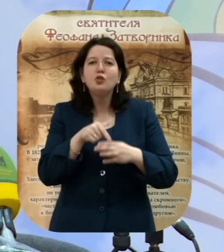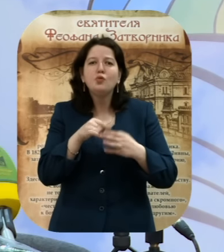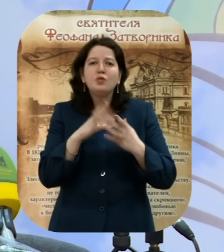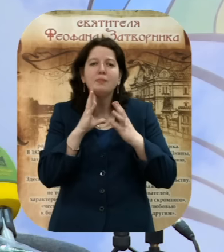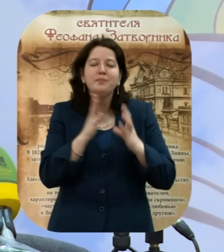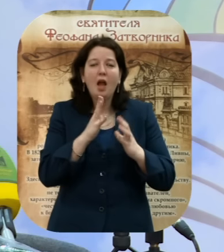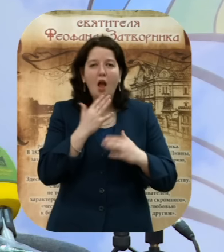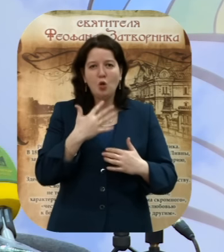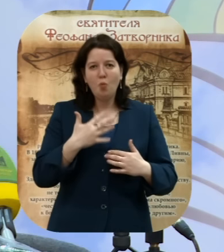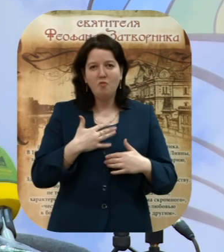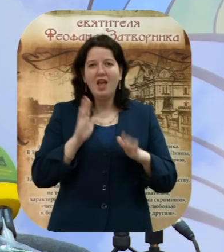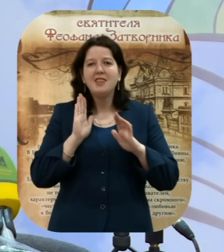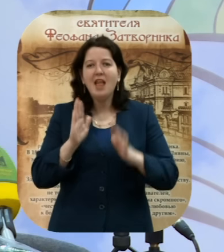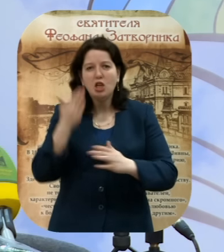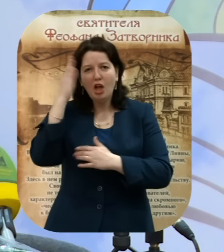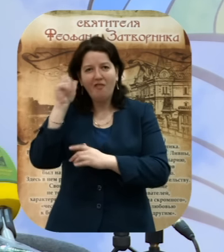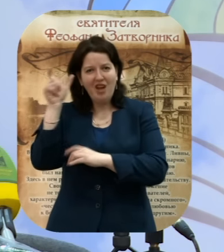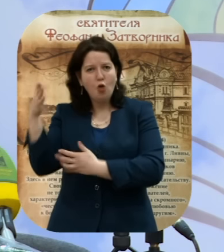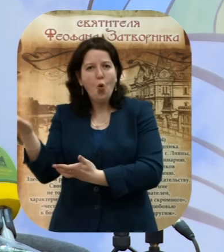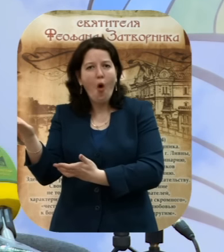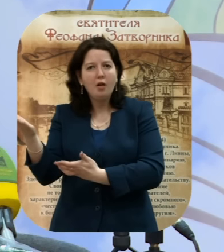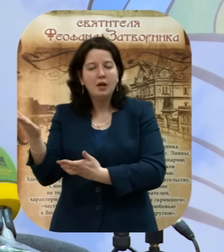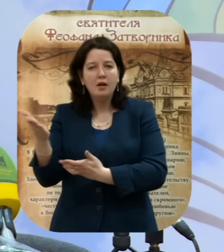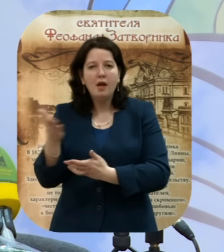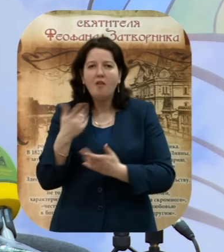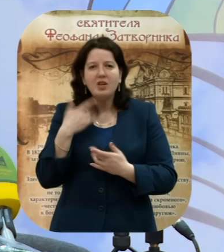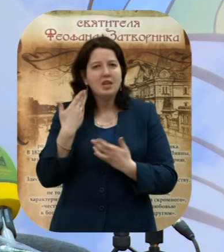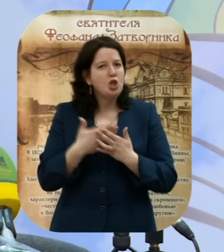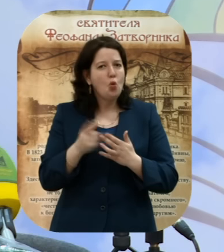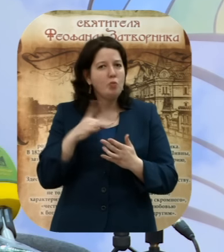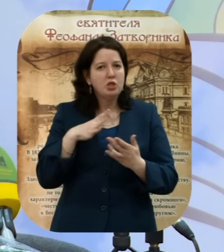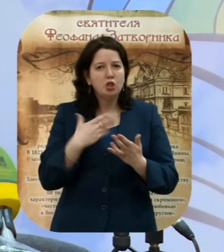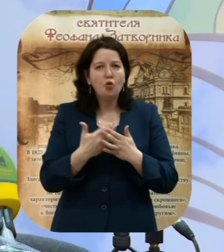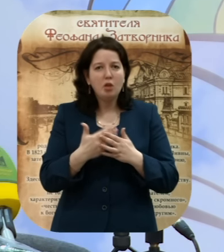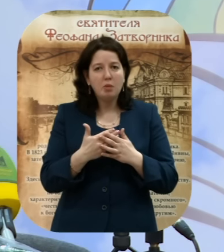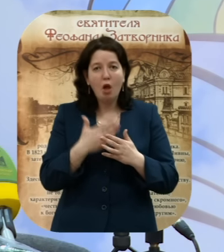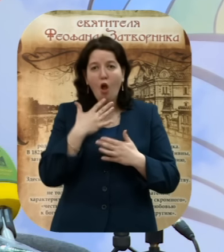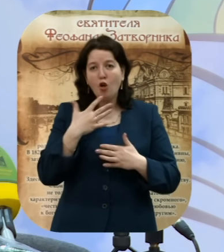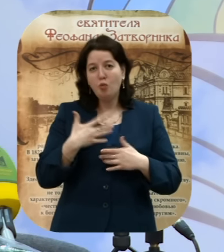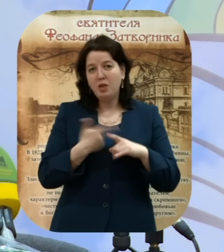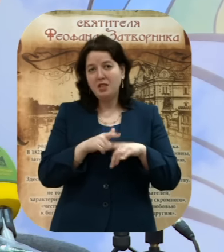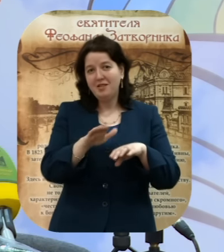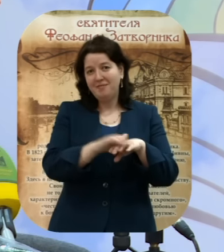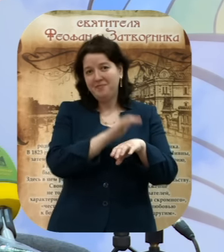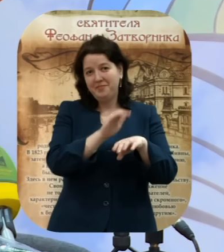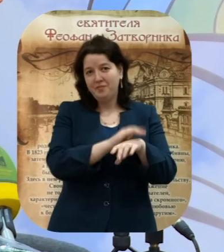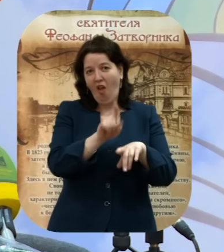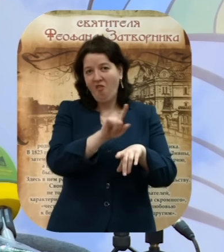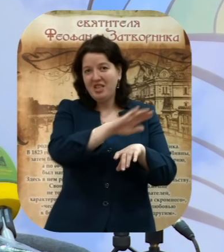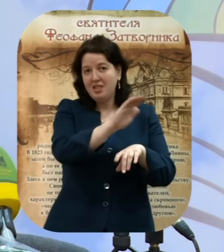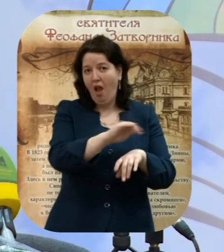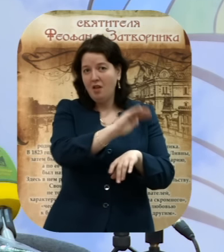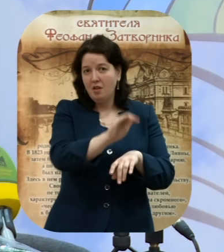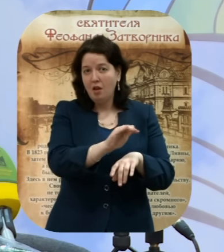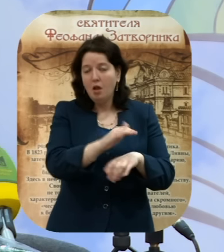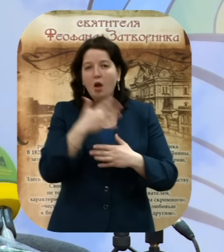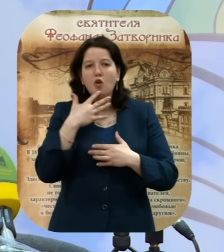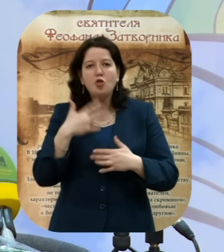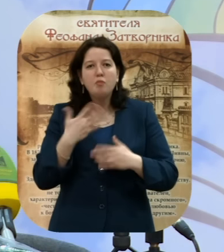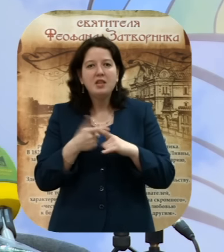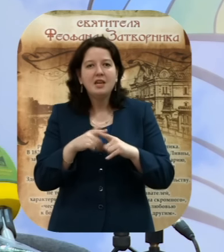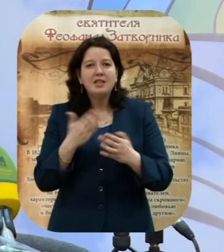даже к врагу? Вы не думаете, что любить значит гладить обязательно по головке. Ну что за чепуха? Любить не